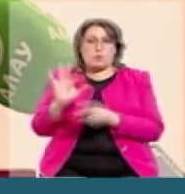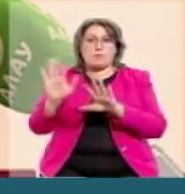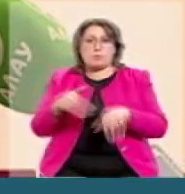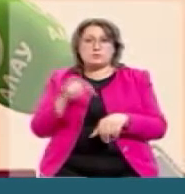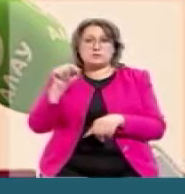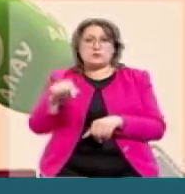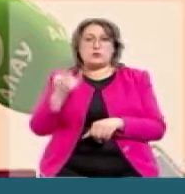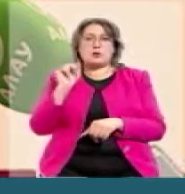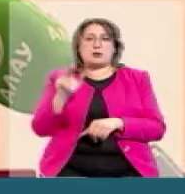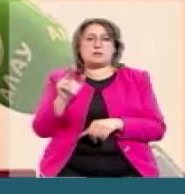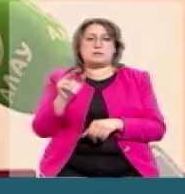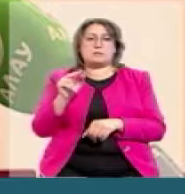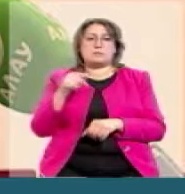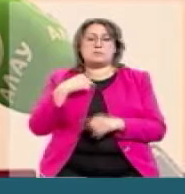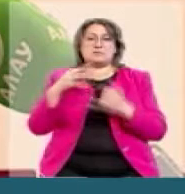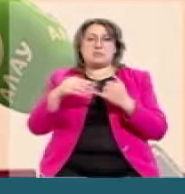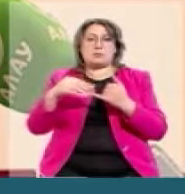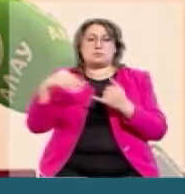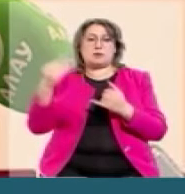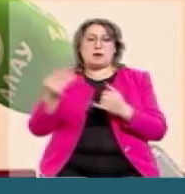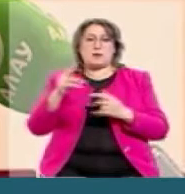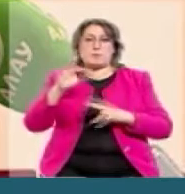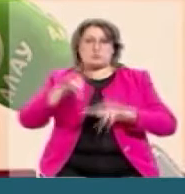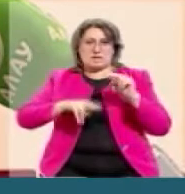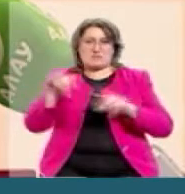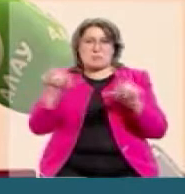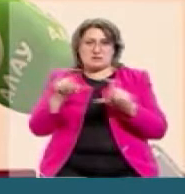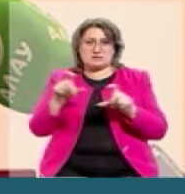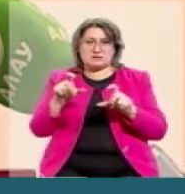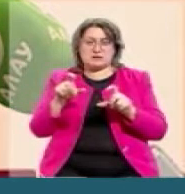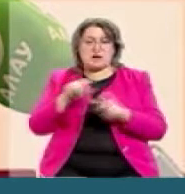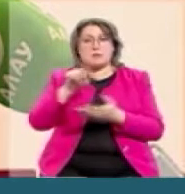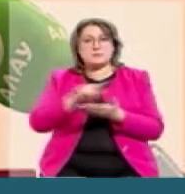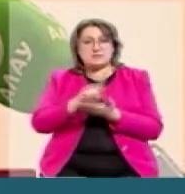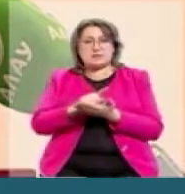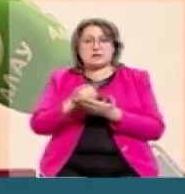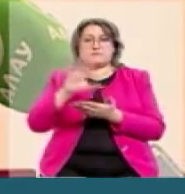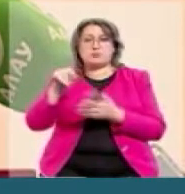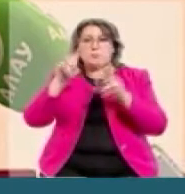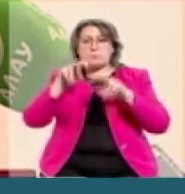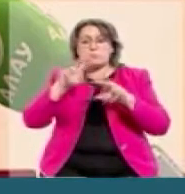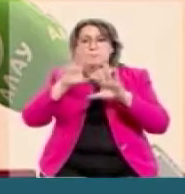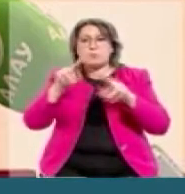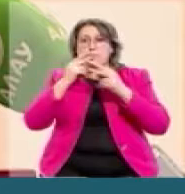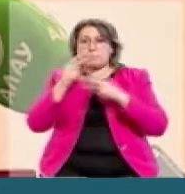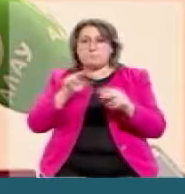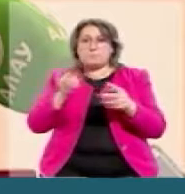того, как мы там землю отдали вроде по строительству магазинов, нужно обязательно аукционы провести.